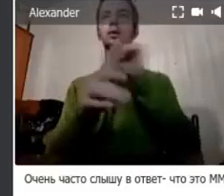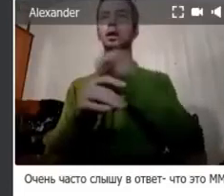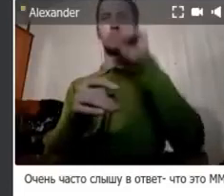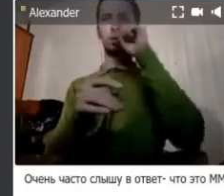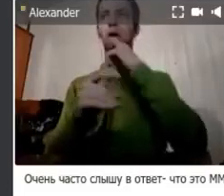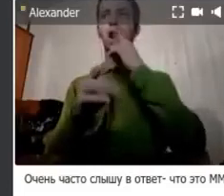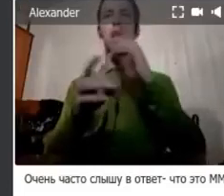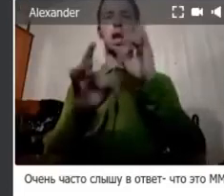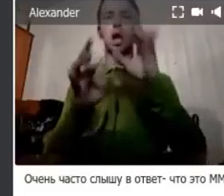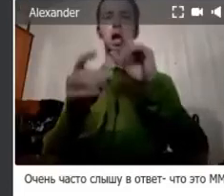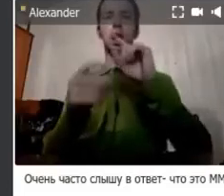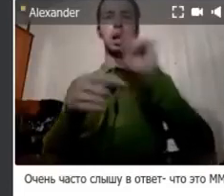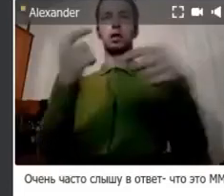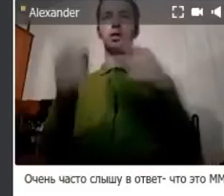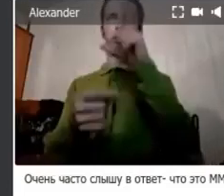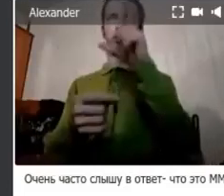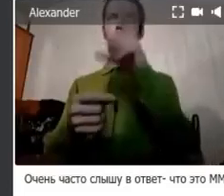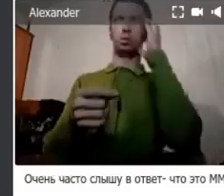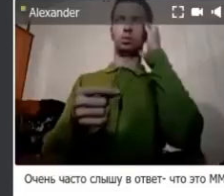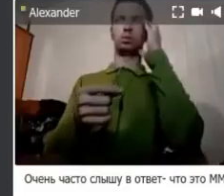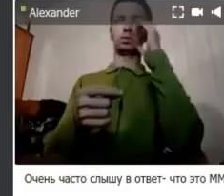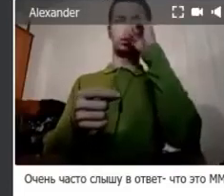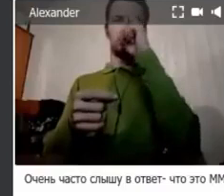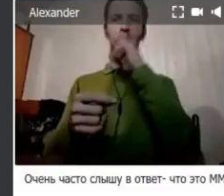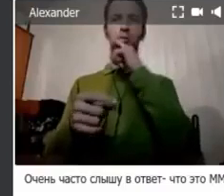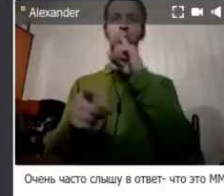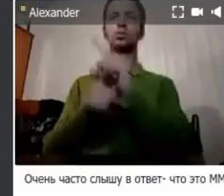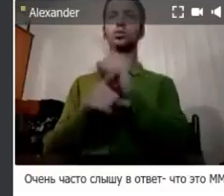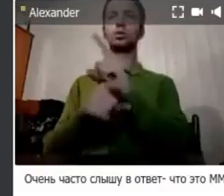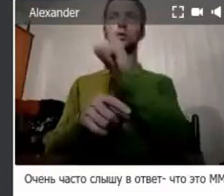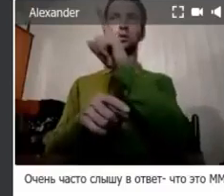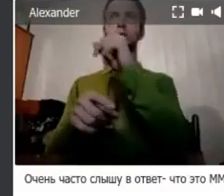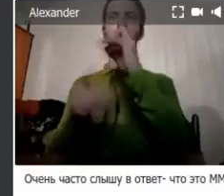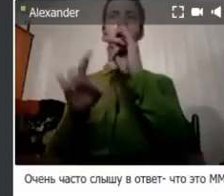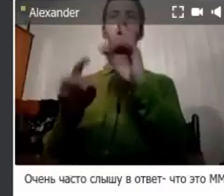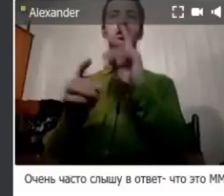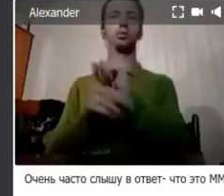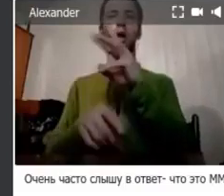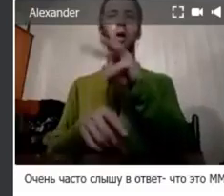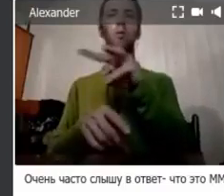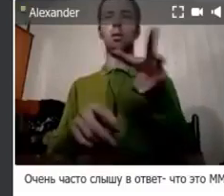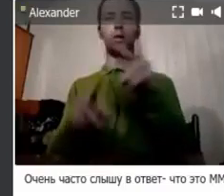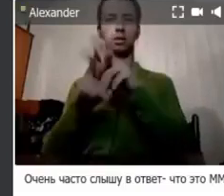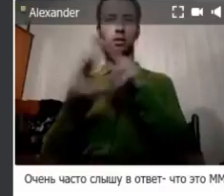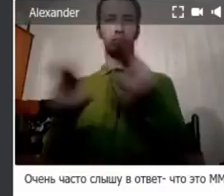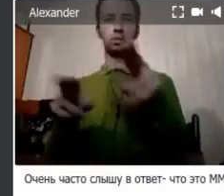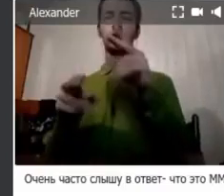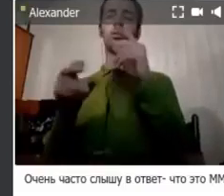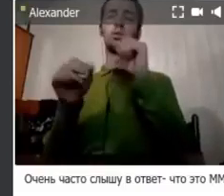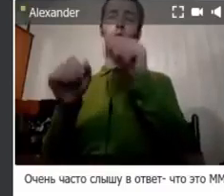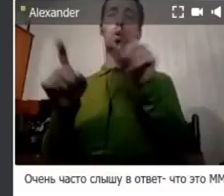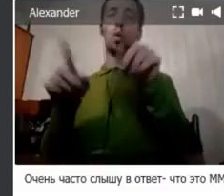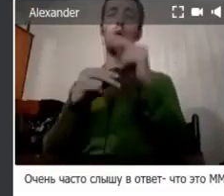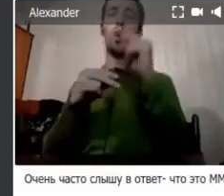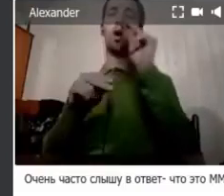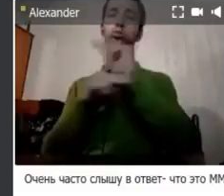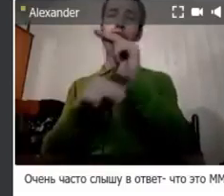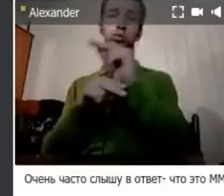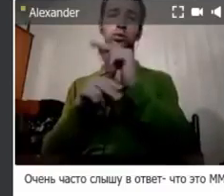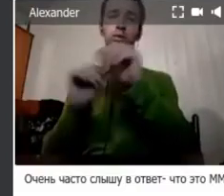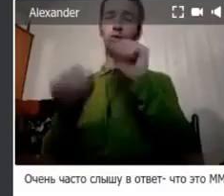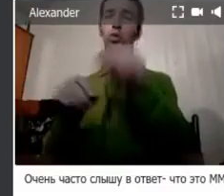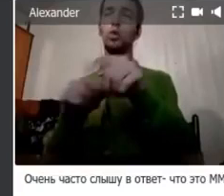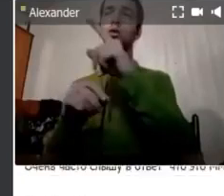таких вопросов возникать не будет. Так, если приглашенных не будет,